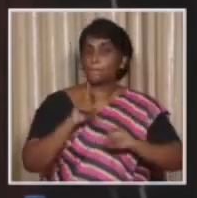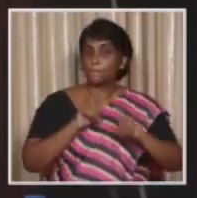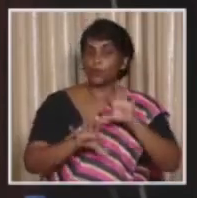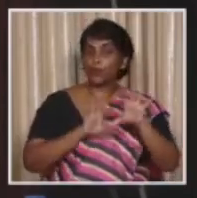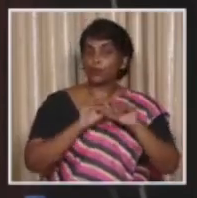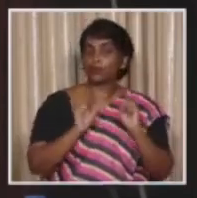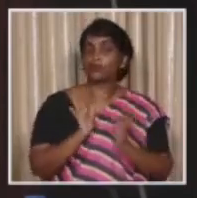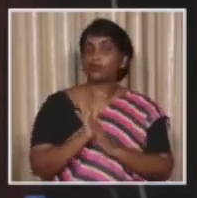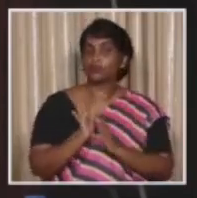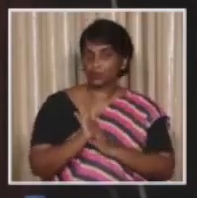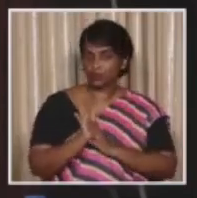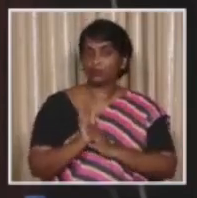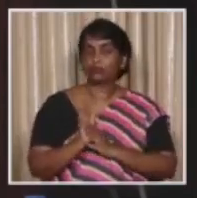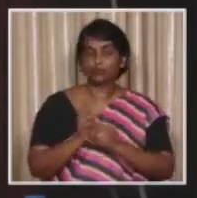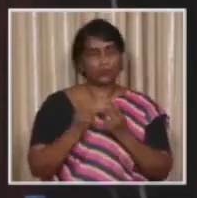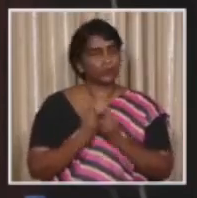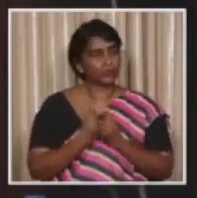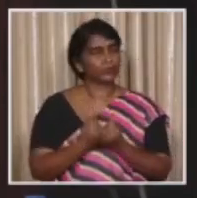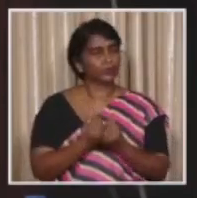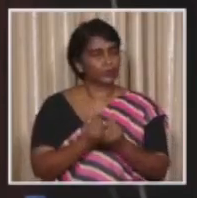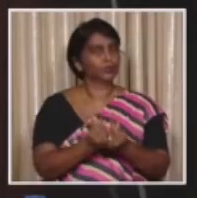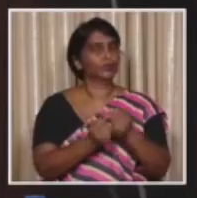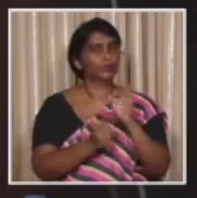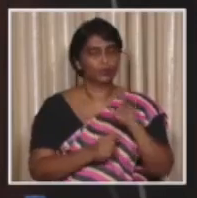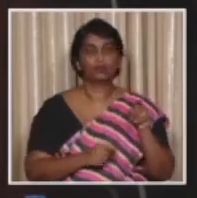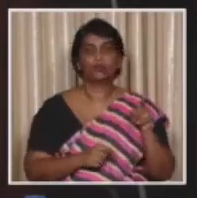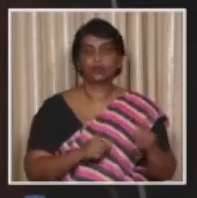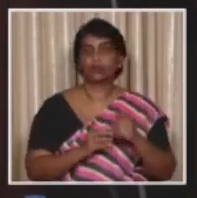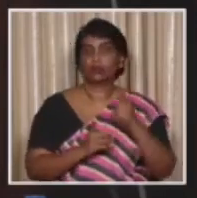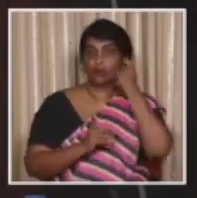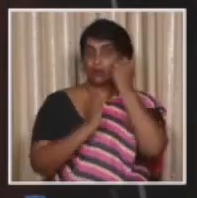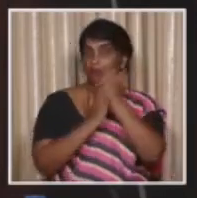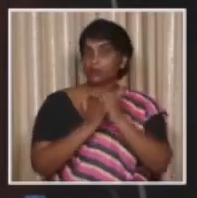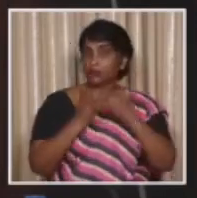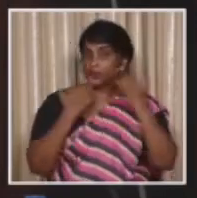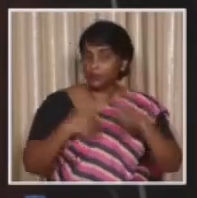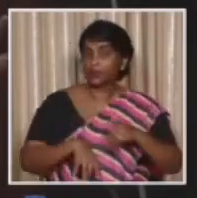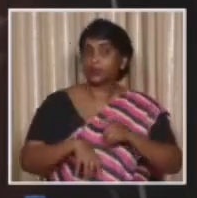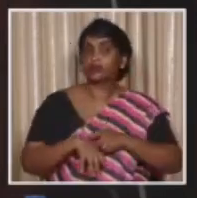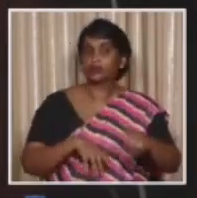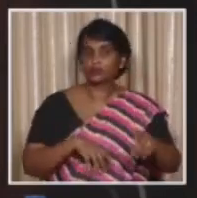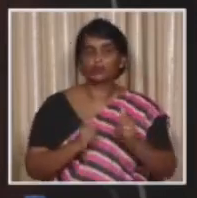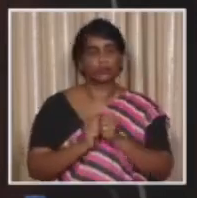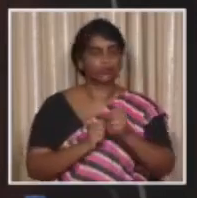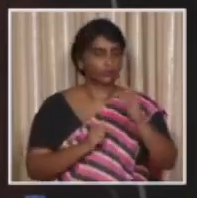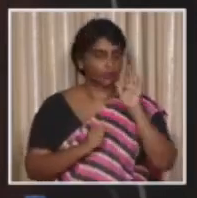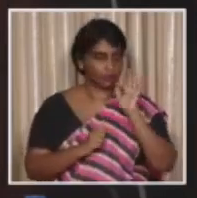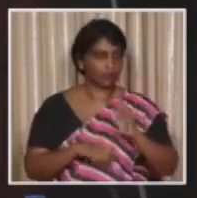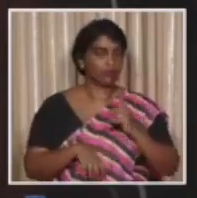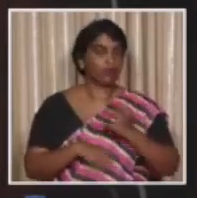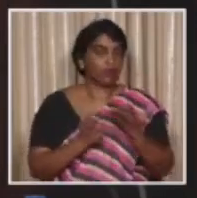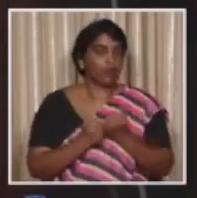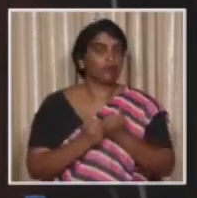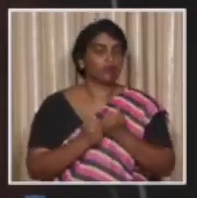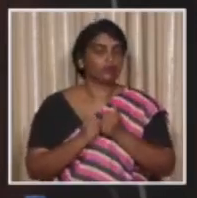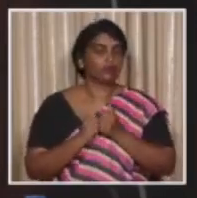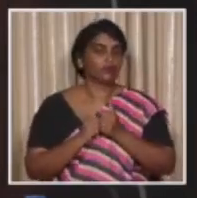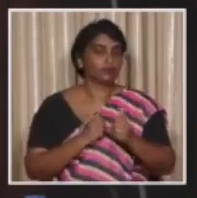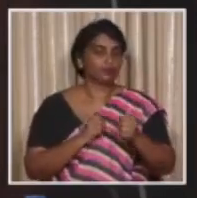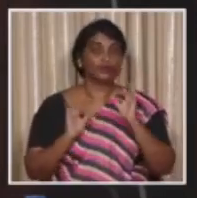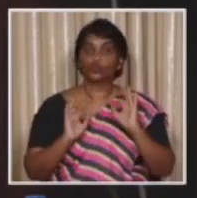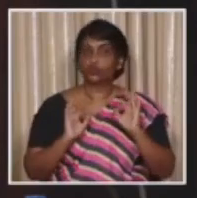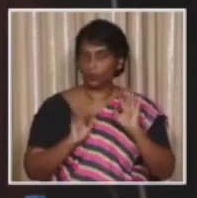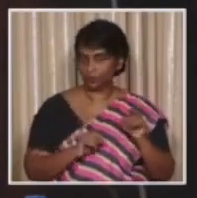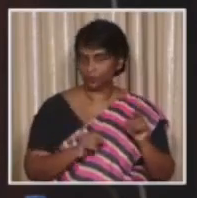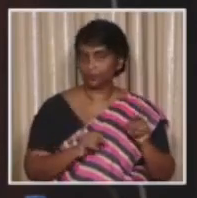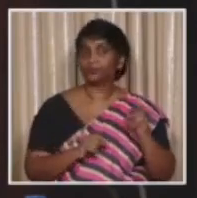තේරීම් කාර්ක සභාව වහවහාම වහවහාම මේ යෝජනාව අවසන් වූ මොහොතේ ඉඳලම ක්‍රියාත්මක වෙන්න අවශ්‍ය පාදකයන් සූදානම් කරන්න වෙන්න